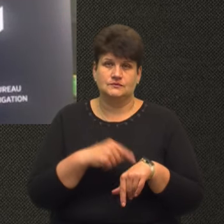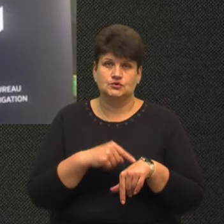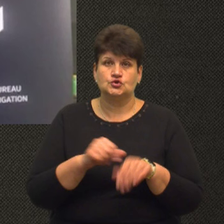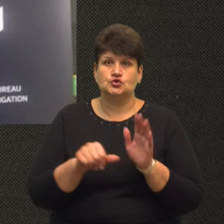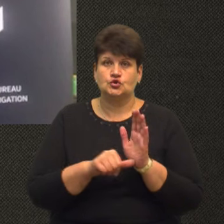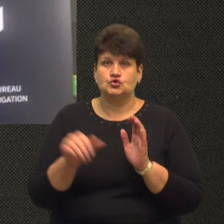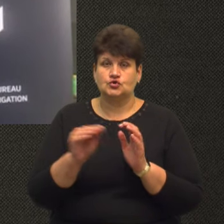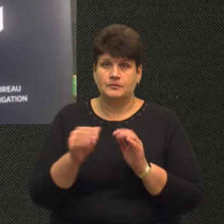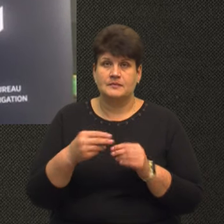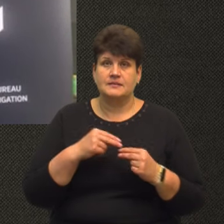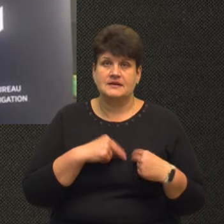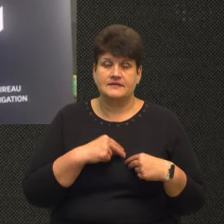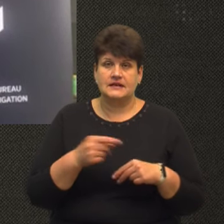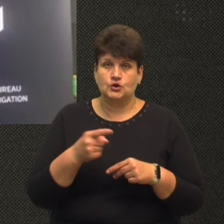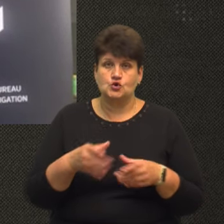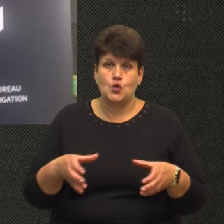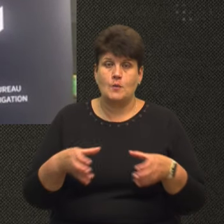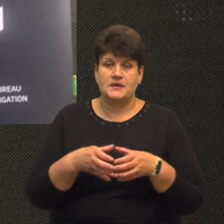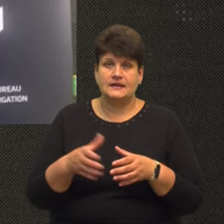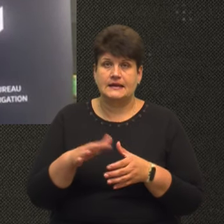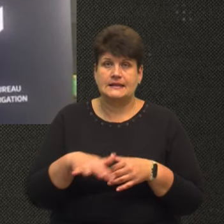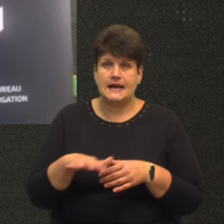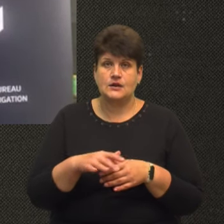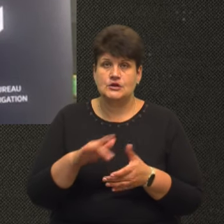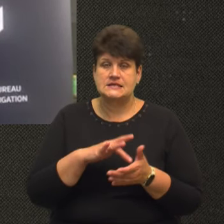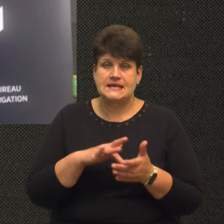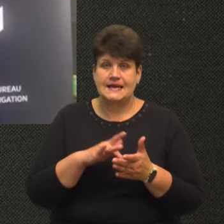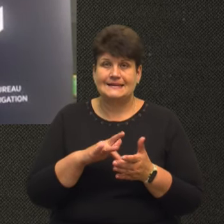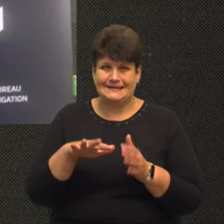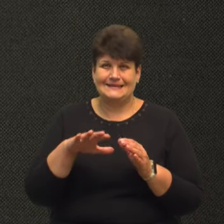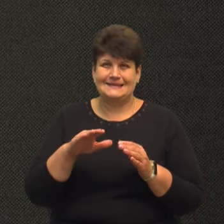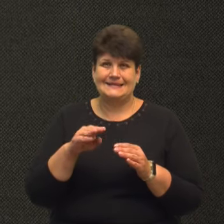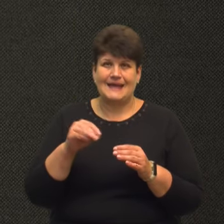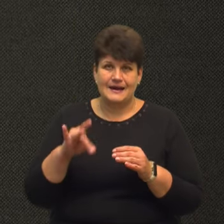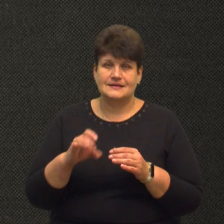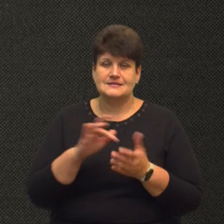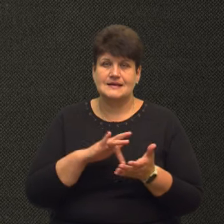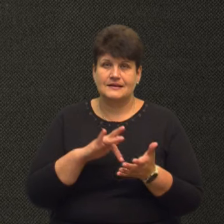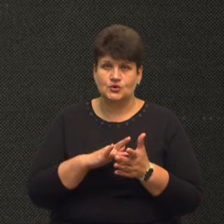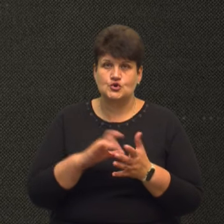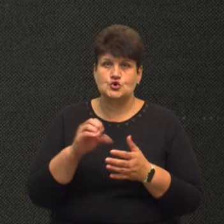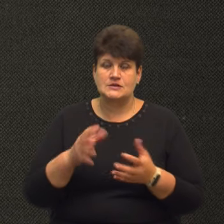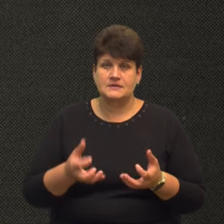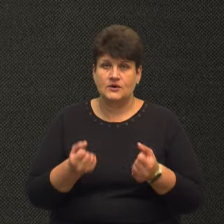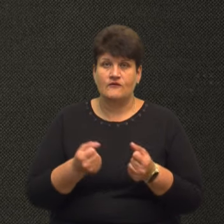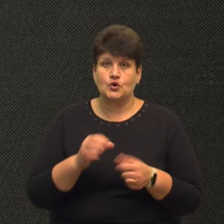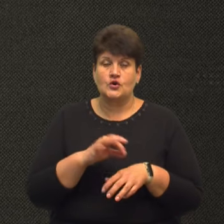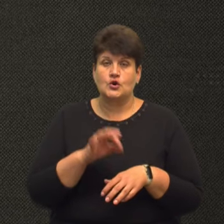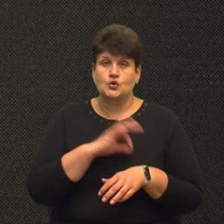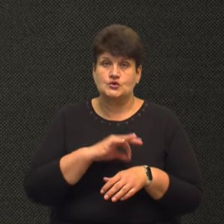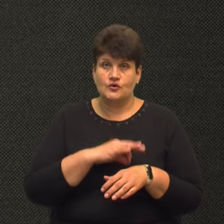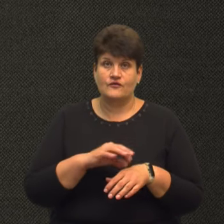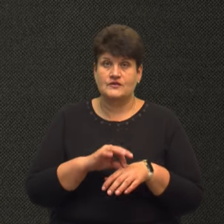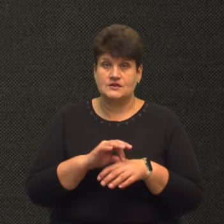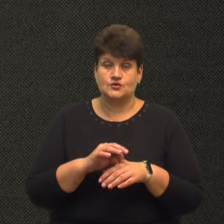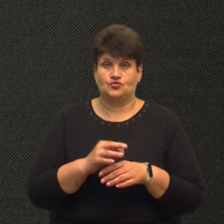Тернопільського міського об'єднаного територіального центру комплектування та соціально підтримки застосовуючи фізичну силу затримали місцевого